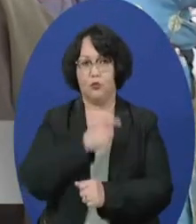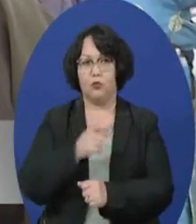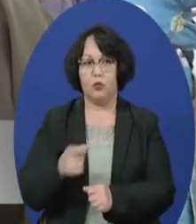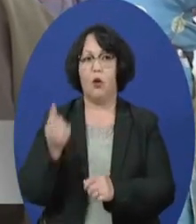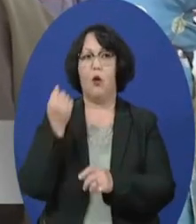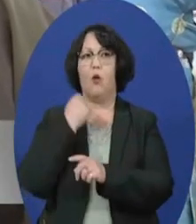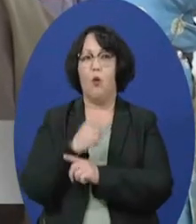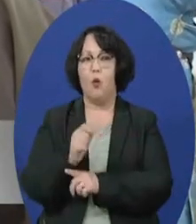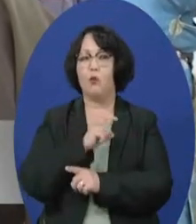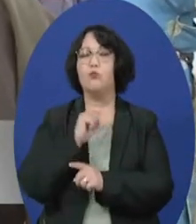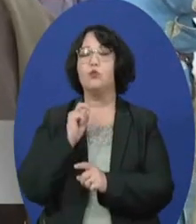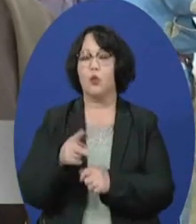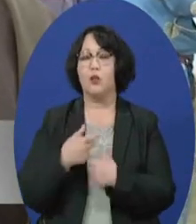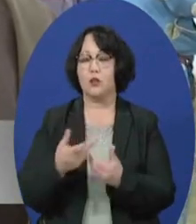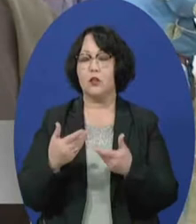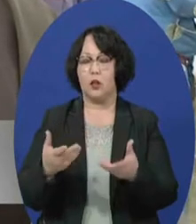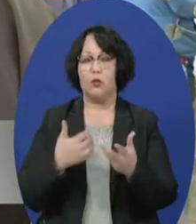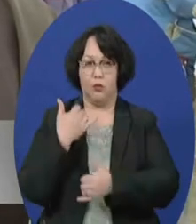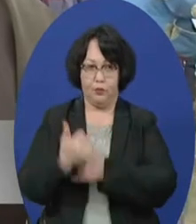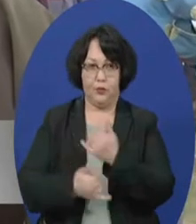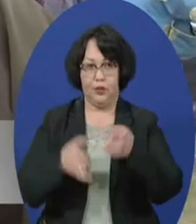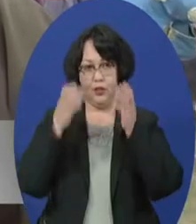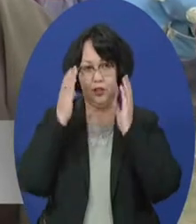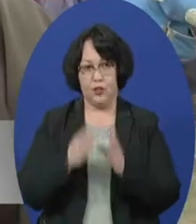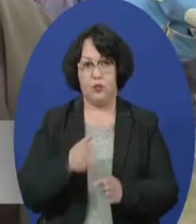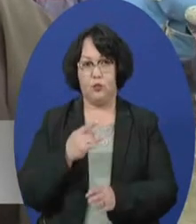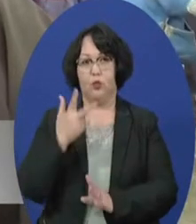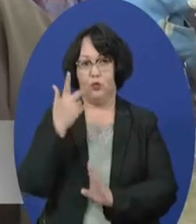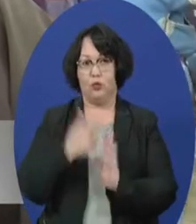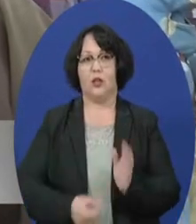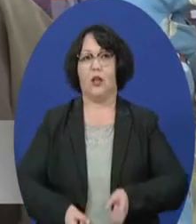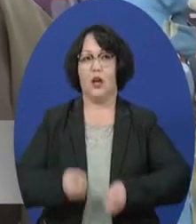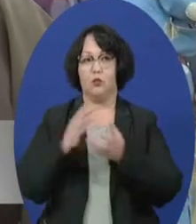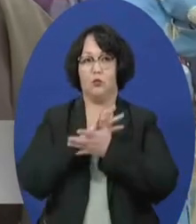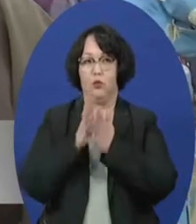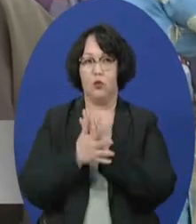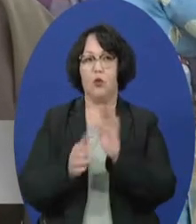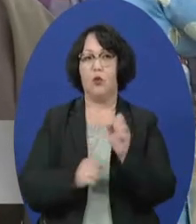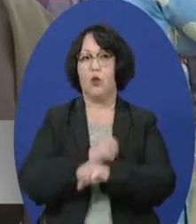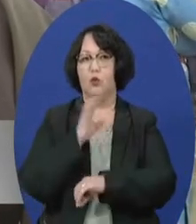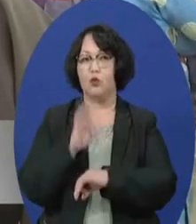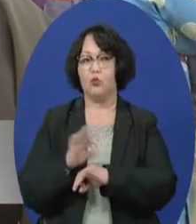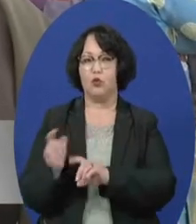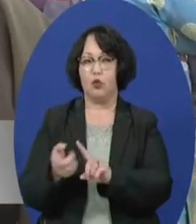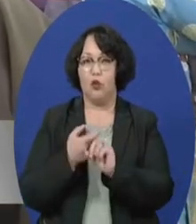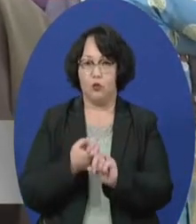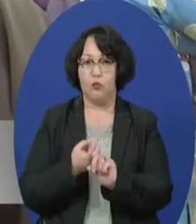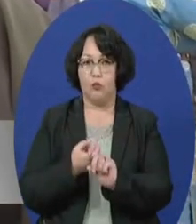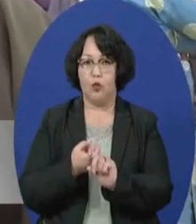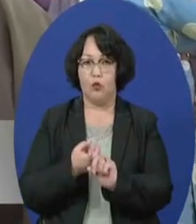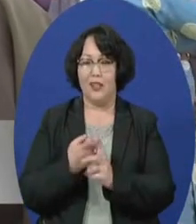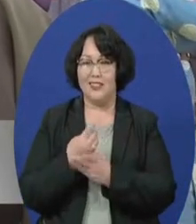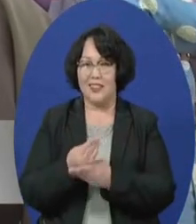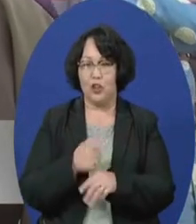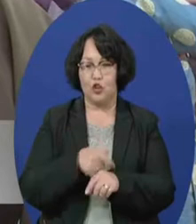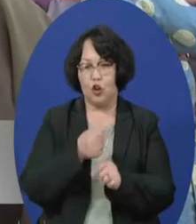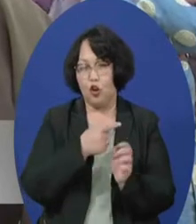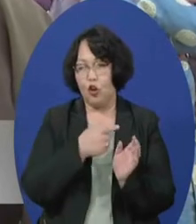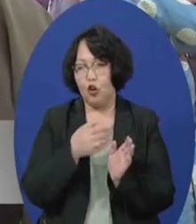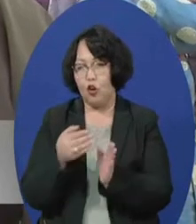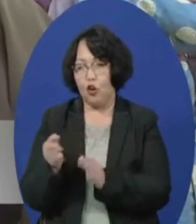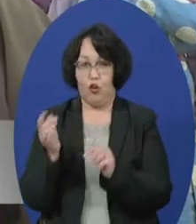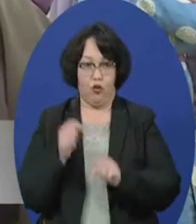юм уламжлалтаа. За шийдвэр бол одоо 3 дугаар сард гарсан боловч энэ ковидын нөхцөлөлтөө улмаас одоо гартуулж өгч харах хамжиг өгч байгаа